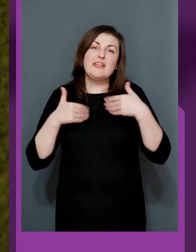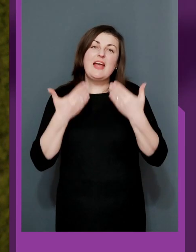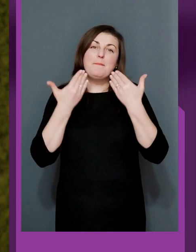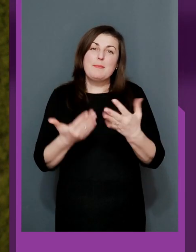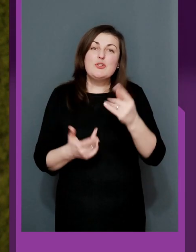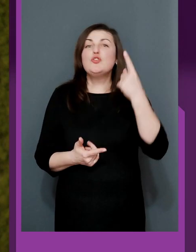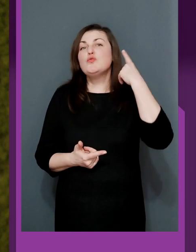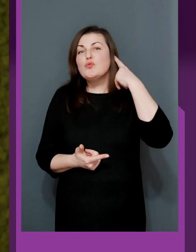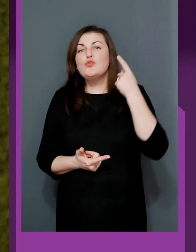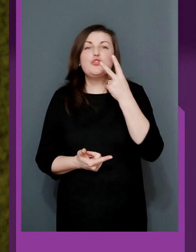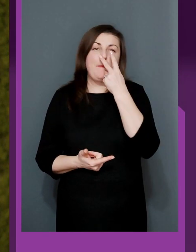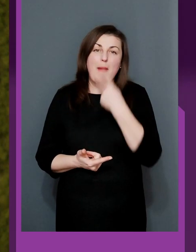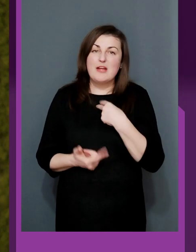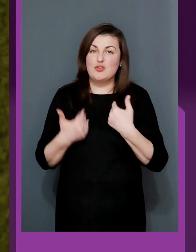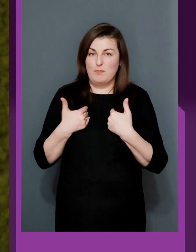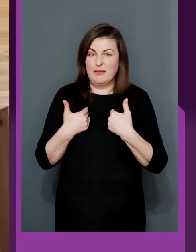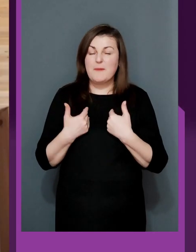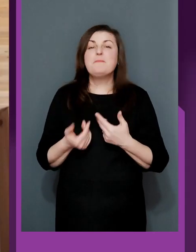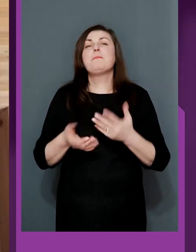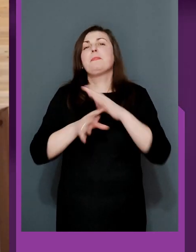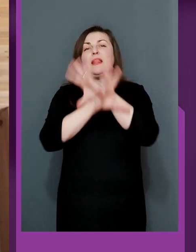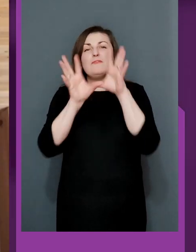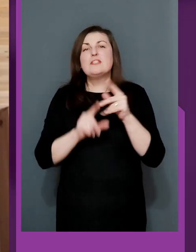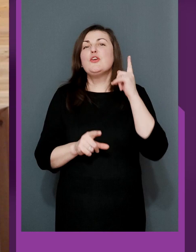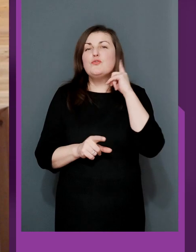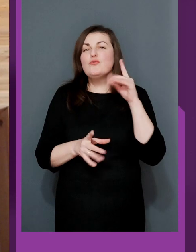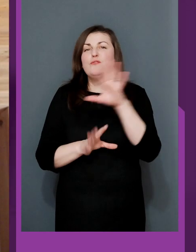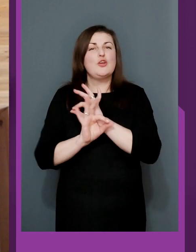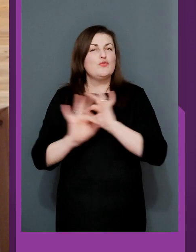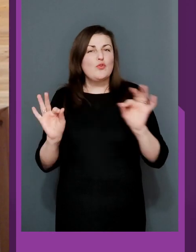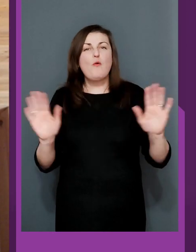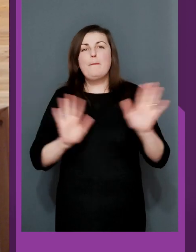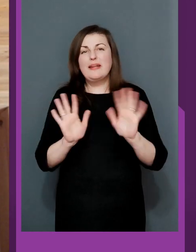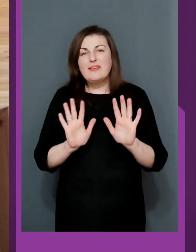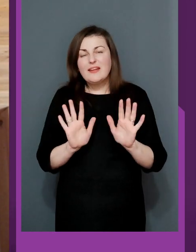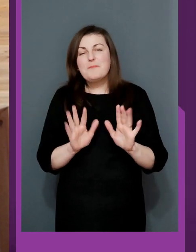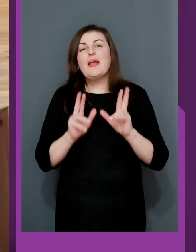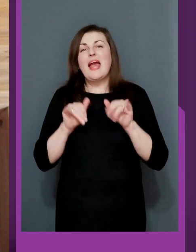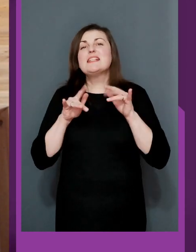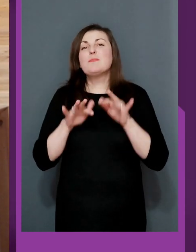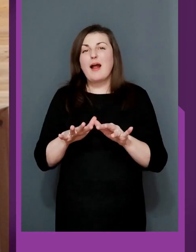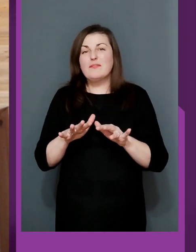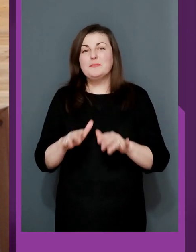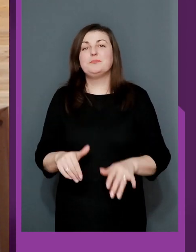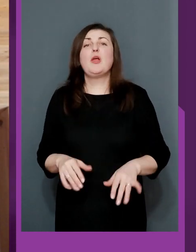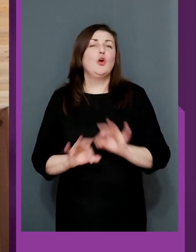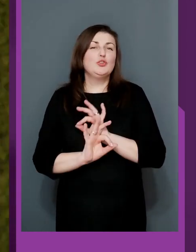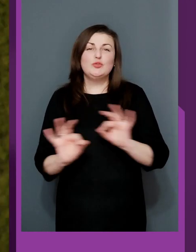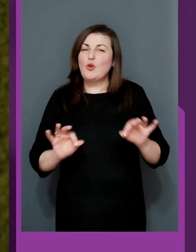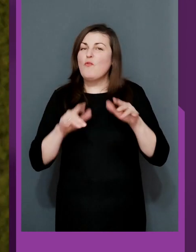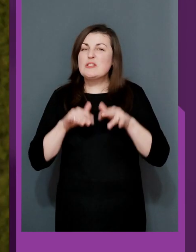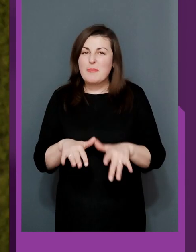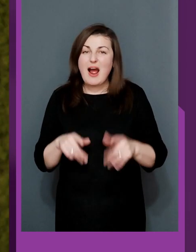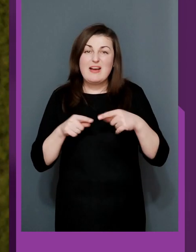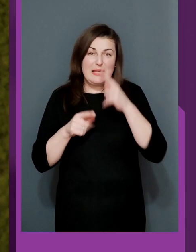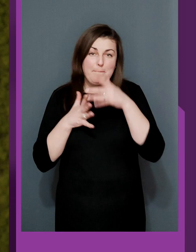Вітаю тебе чи чуєш Чи бачиш мене все чую все чудово Привіт Як справи Чудово